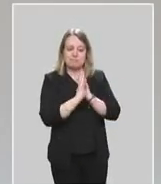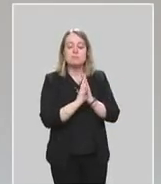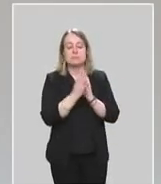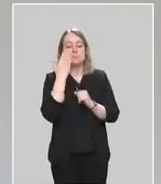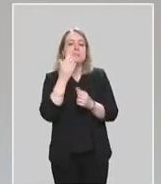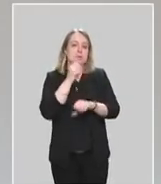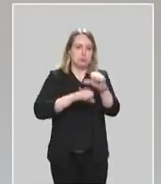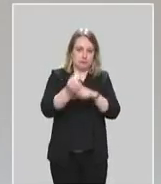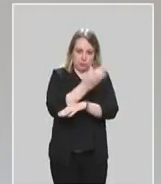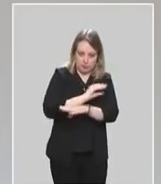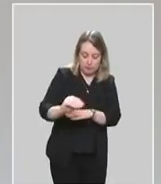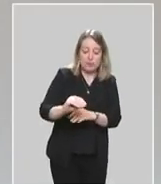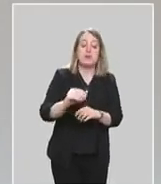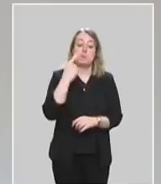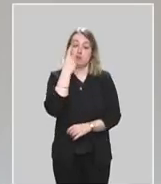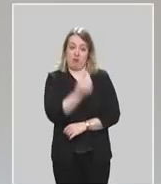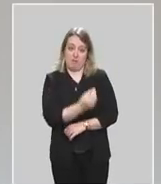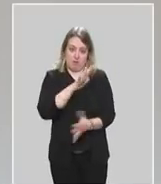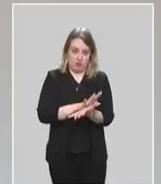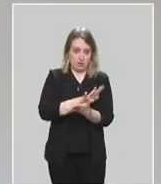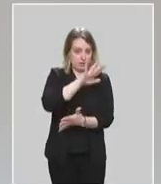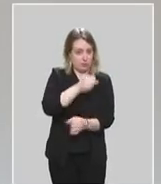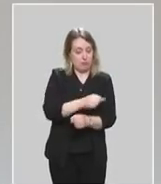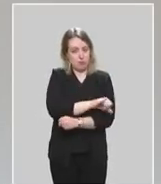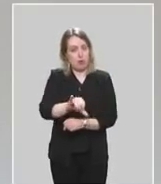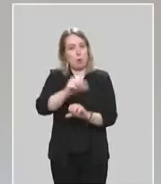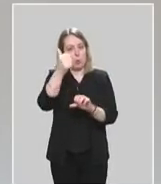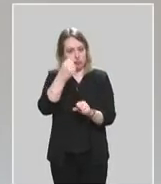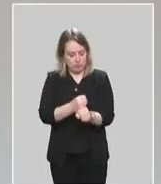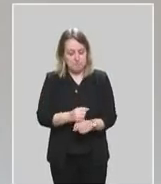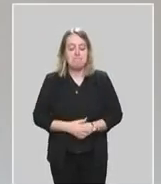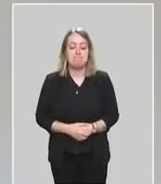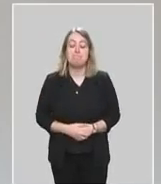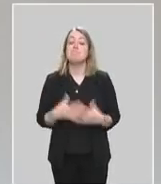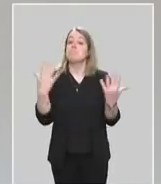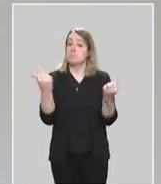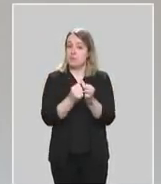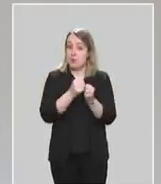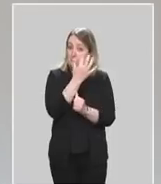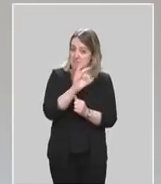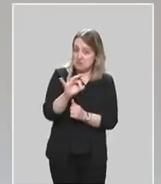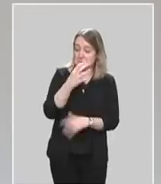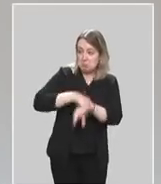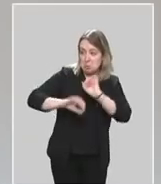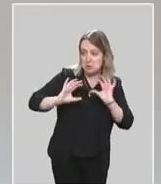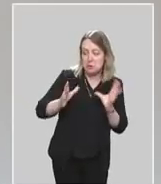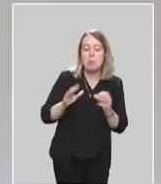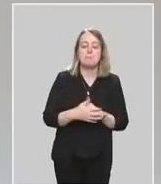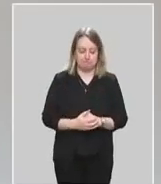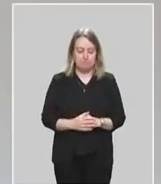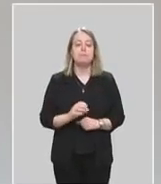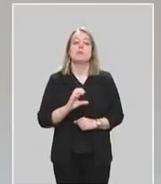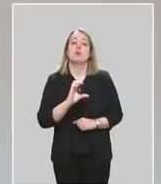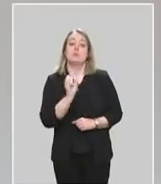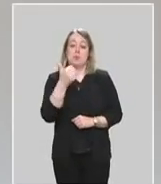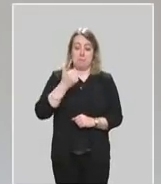de sécurité pour les enfants âgés de 5 à 11 ans. Quelles sont désormais les étapes à suivre en France? D'abord, je saisis le